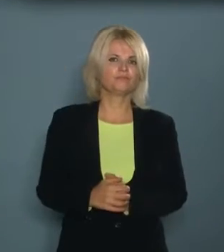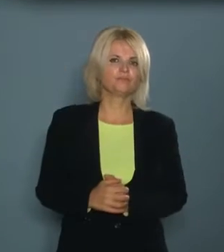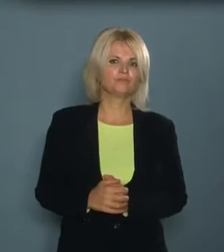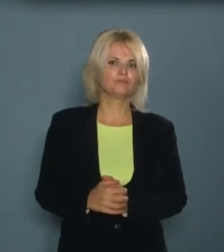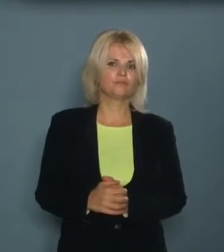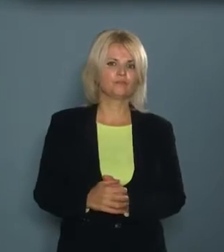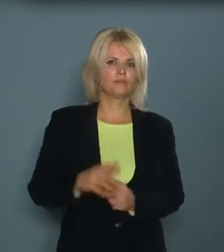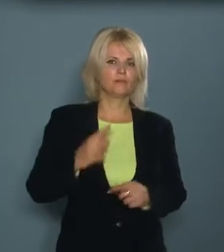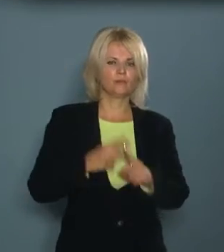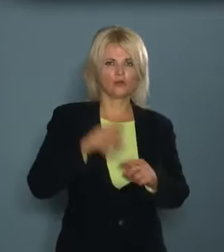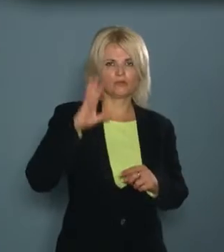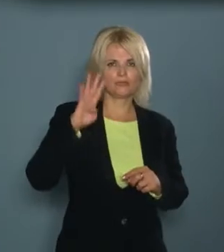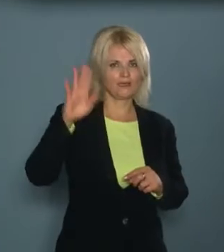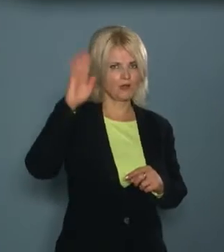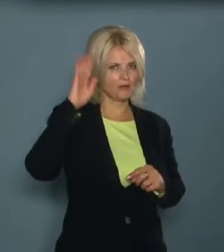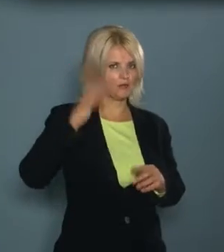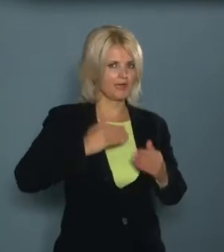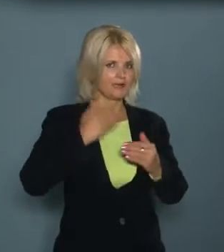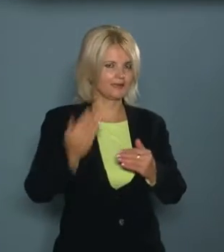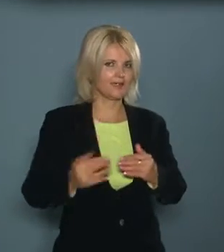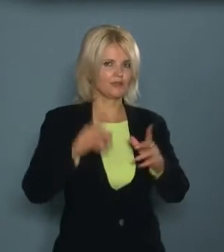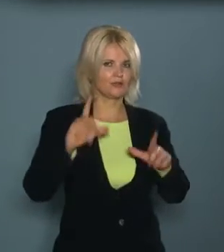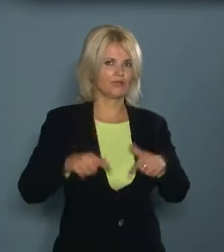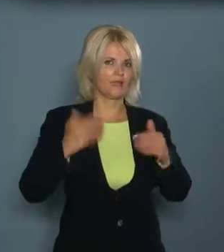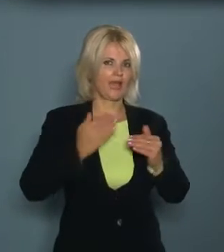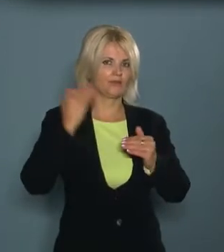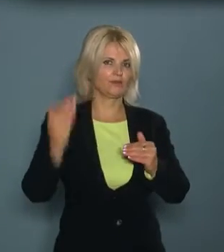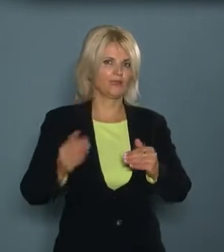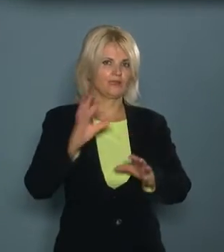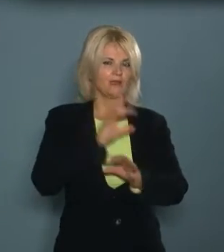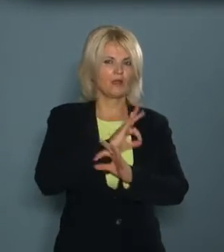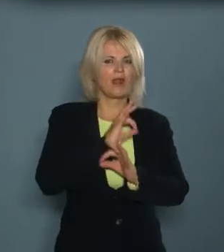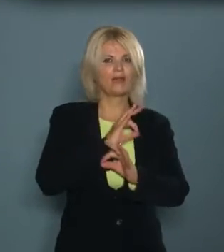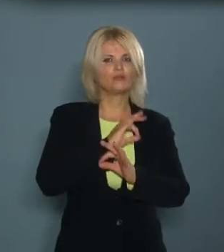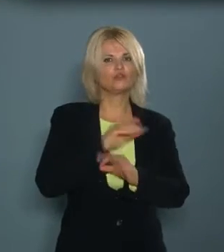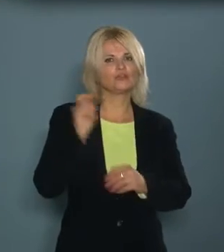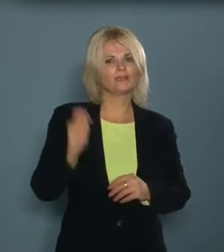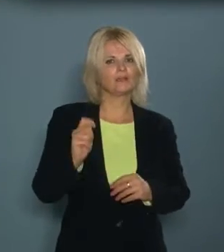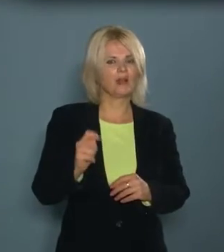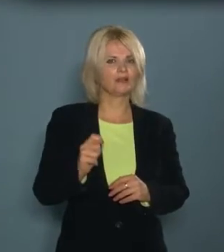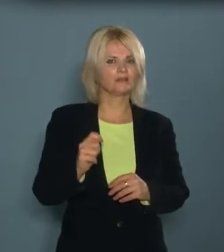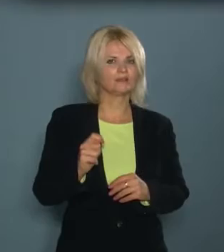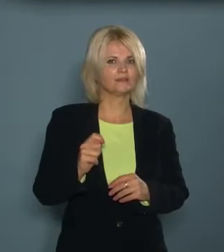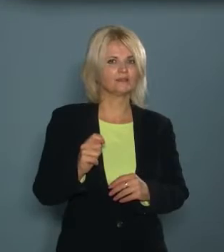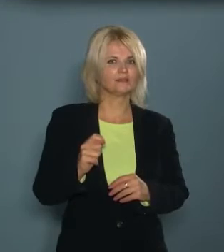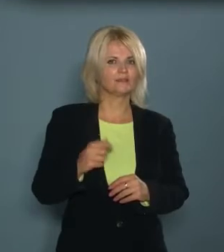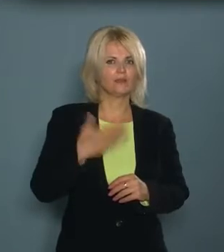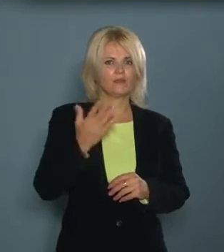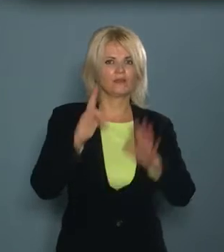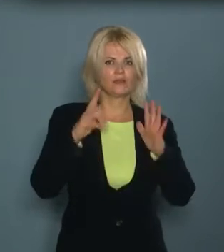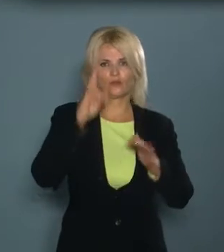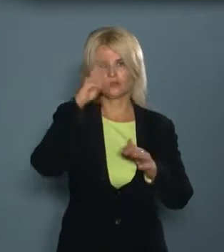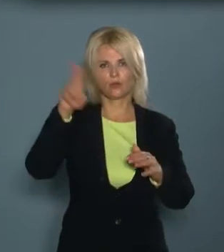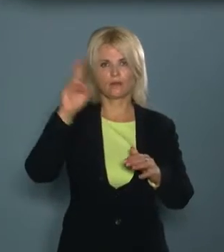de még további 4 katonára róttak ki, később életfogytiglanra változtatott halálos ítéletet. Az 1958.